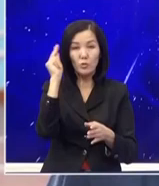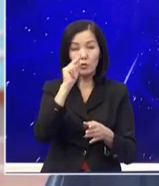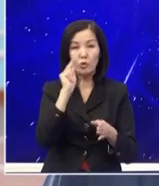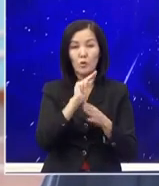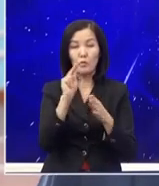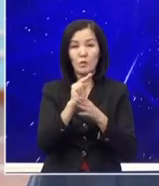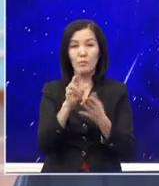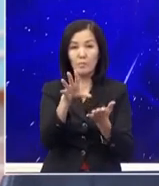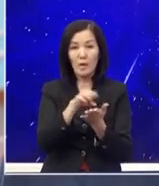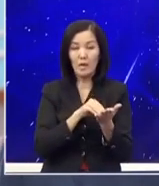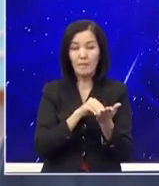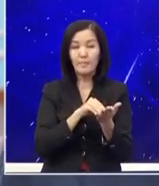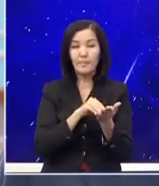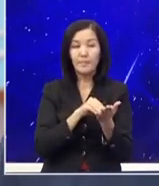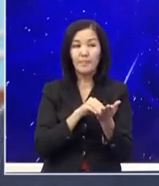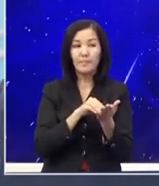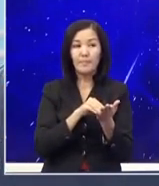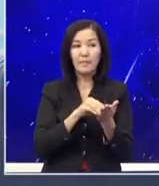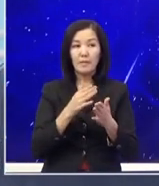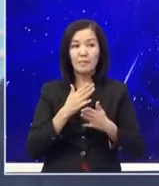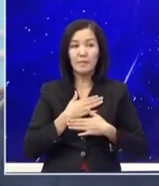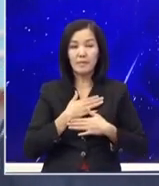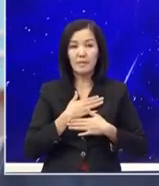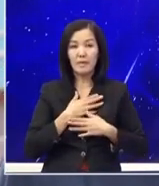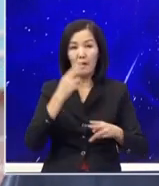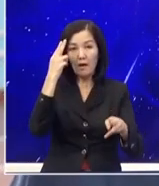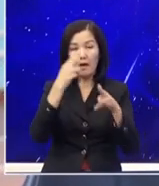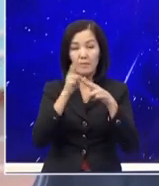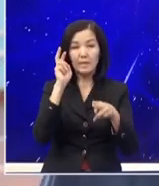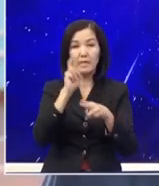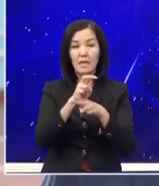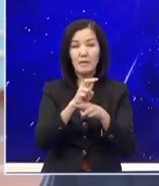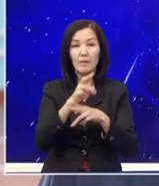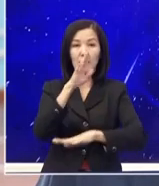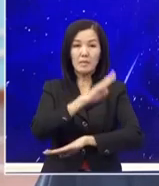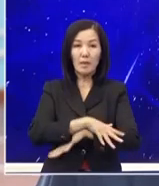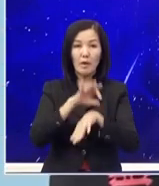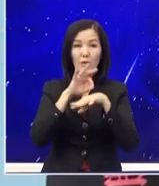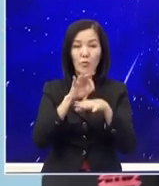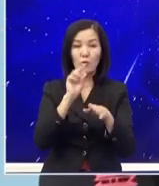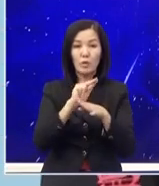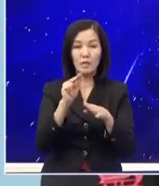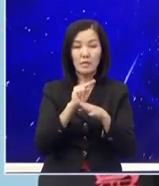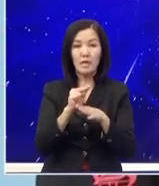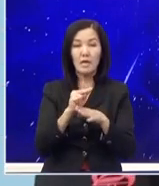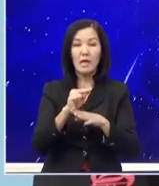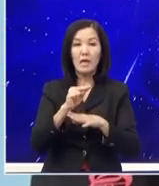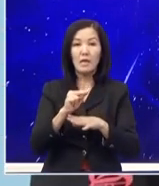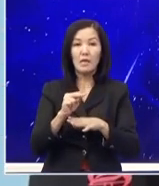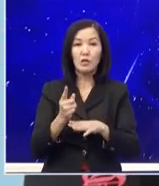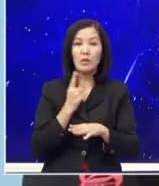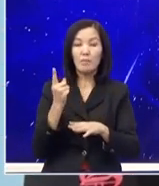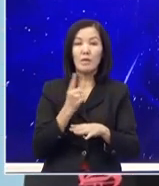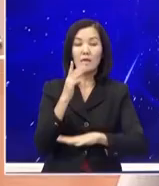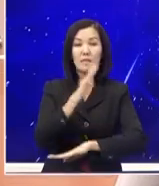дегенбіз. Осыған орай біздің Әбдәулет ағамыз келіп шебер сабағын өткізді. Шеберлік сабағына оқушылар да